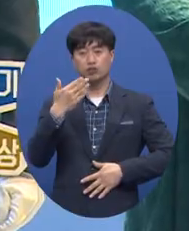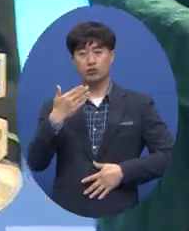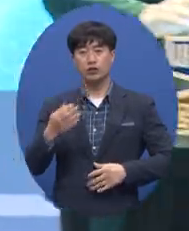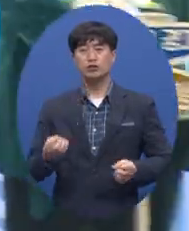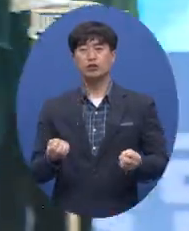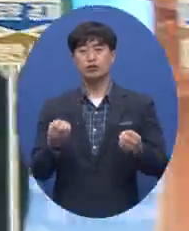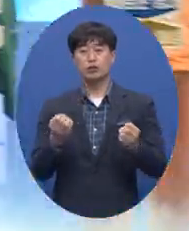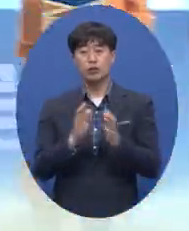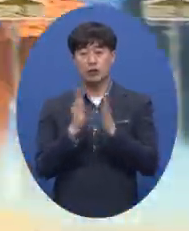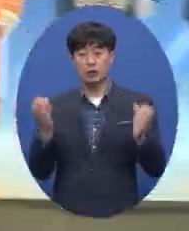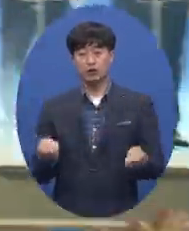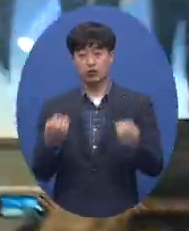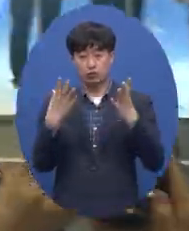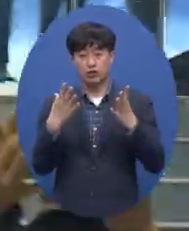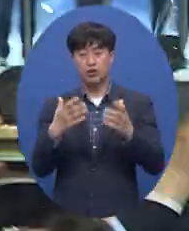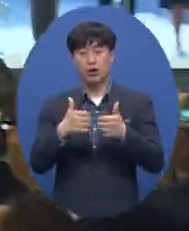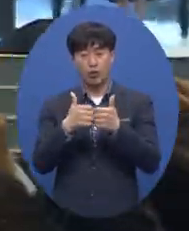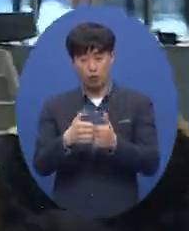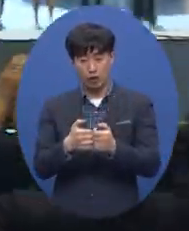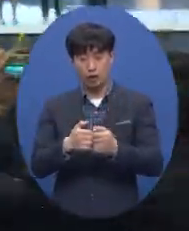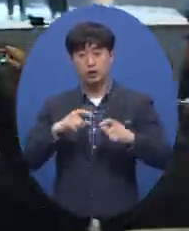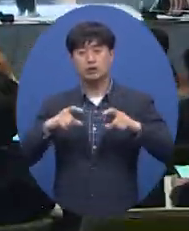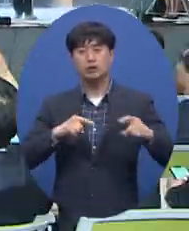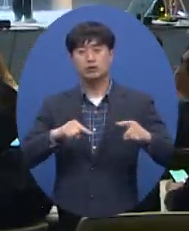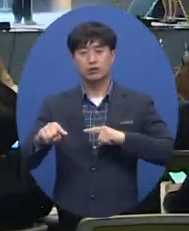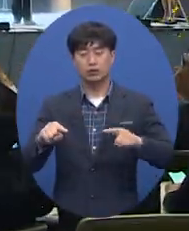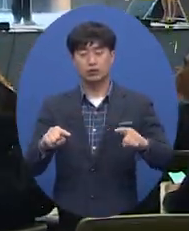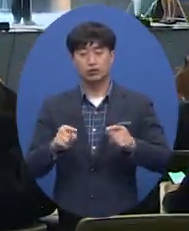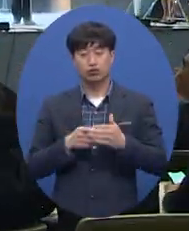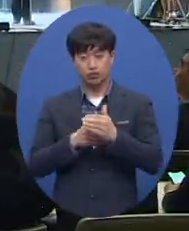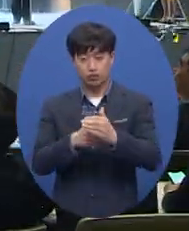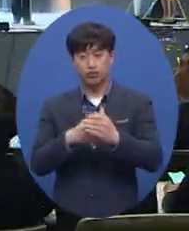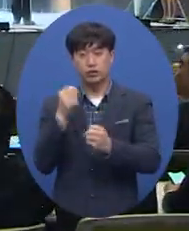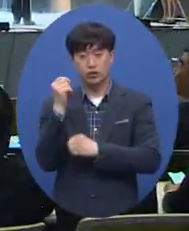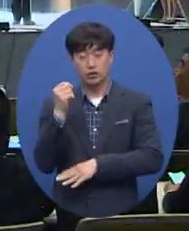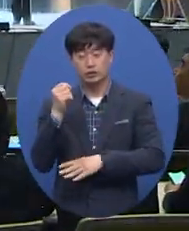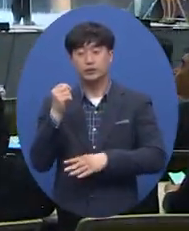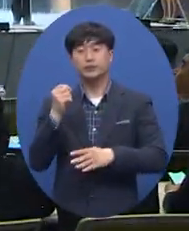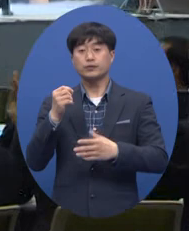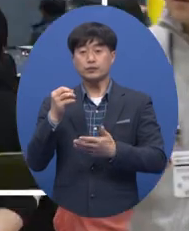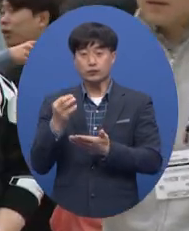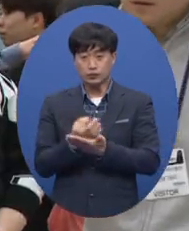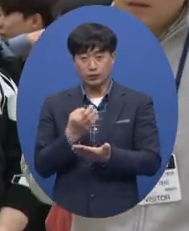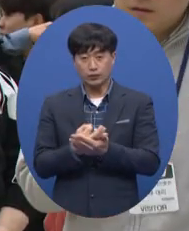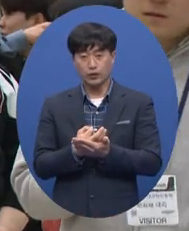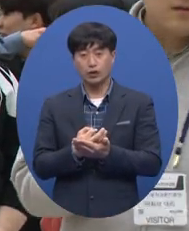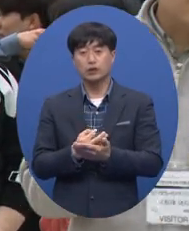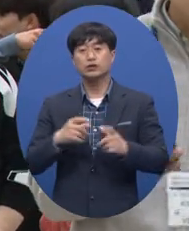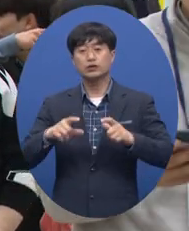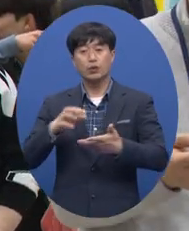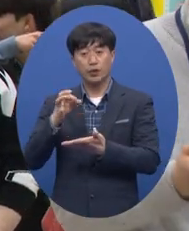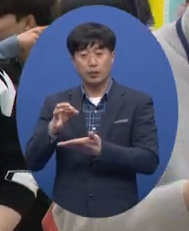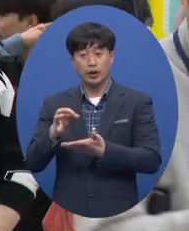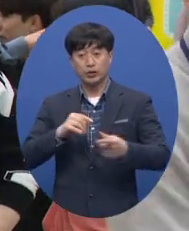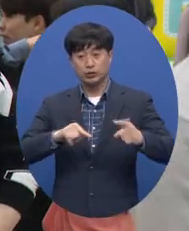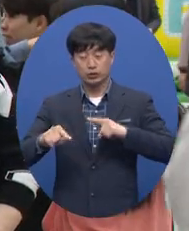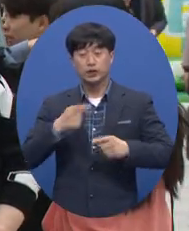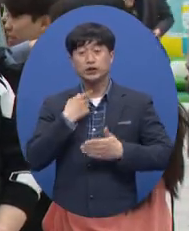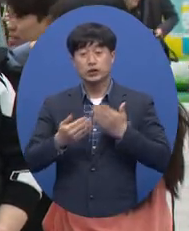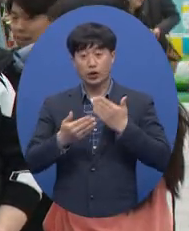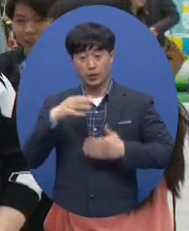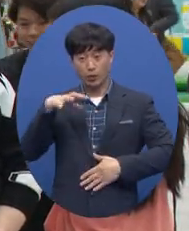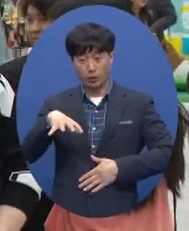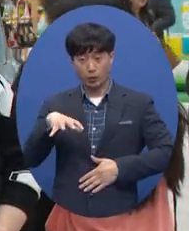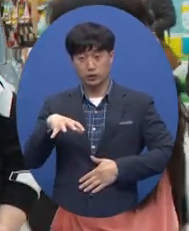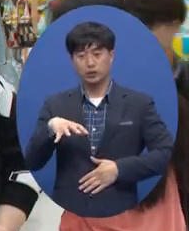개막식과 함께 컨퍼런스 지자체가 추진 중인 기본 소득과 지옥 카페등 정책 체험 부스가 관람객들에게 큰